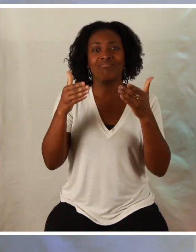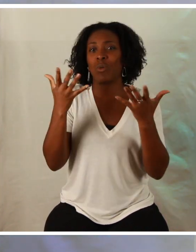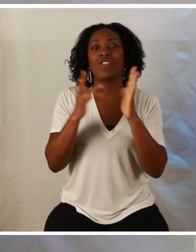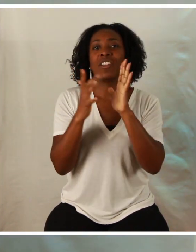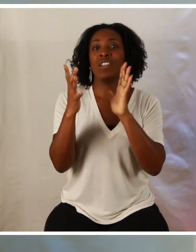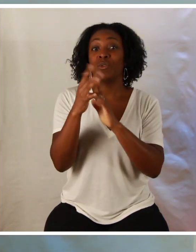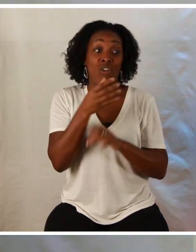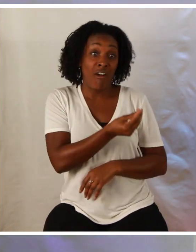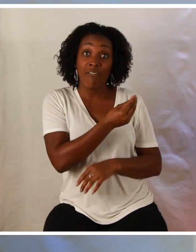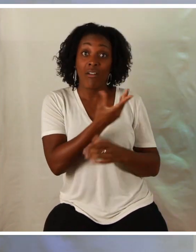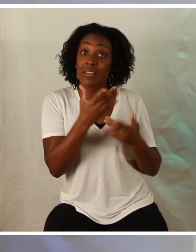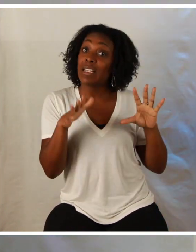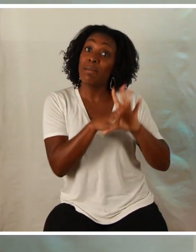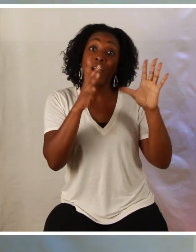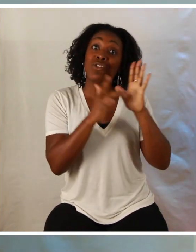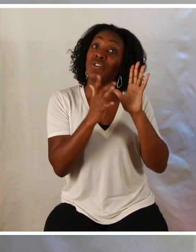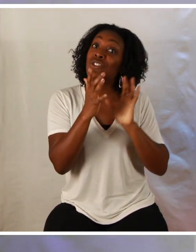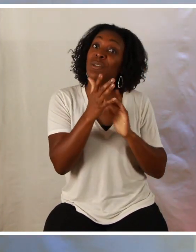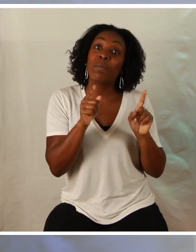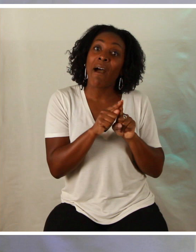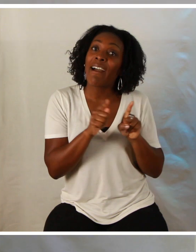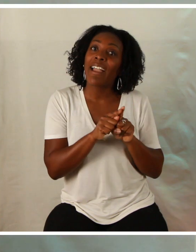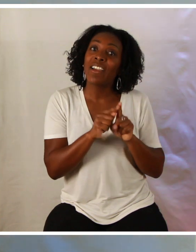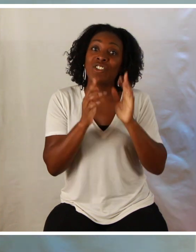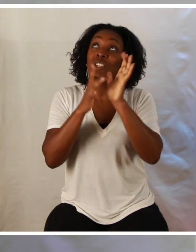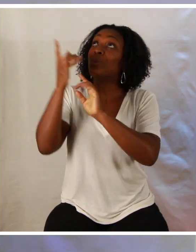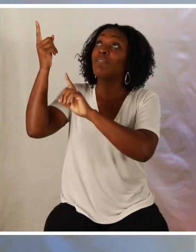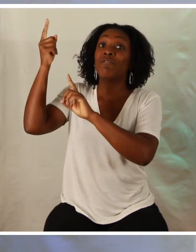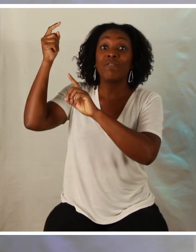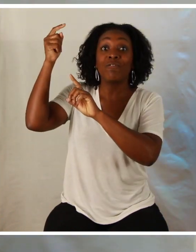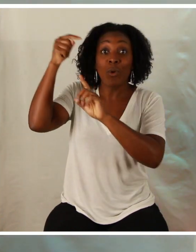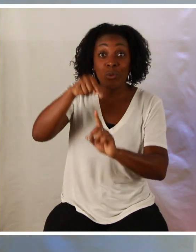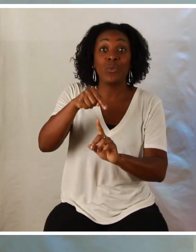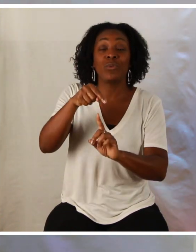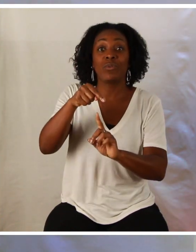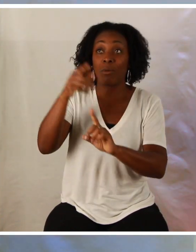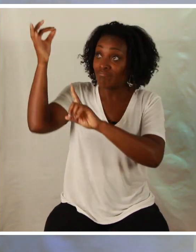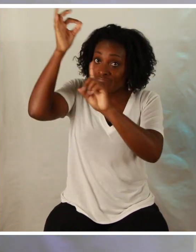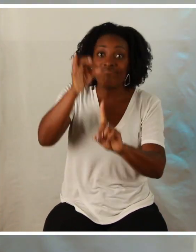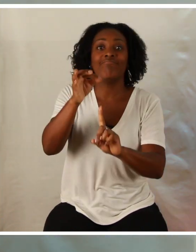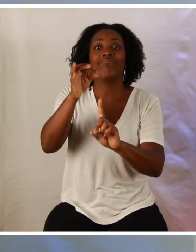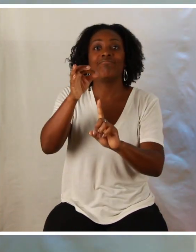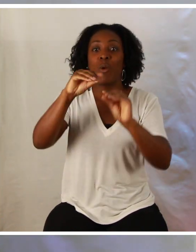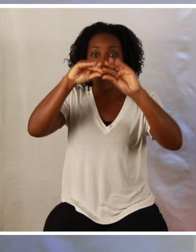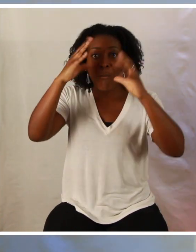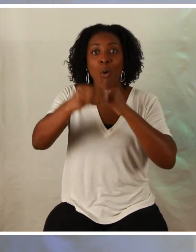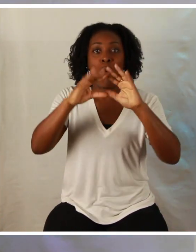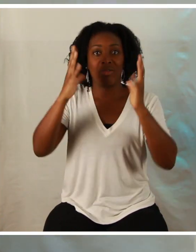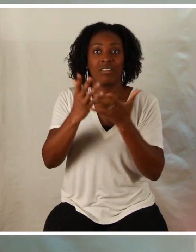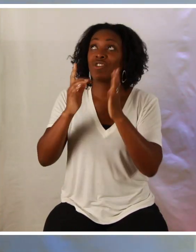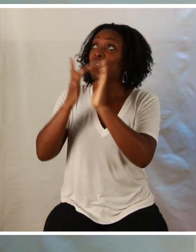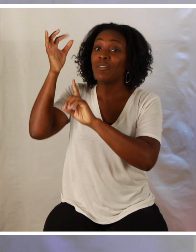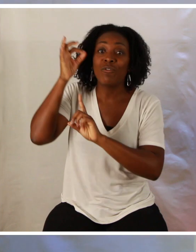enfant, c'est l'image de Jésus-Christ lui-même qui est venu sur terre. Et Hébreux chapitre 5, verset 7 nous dit que dans